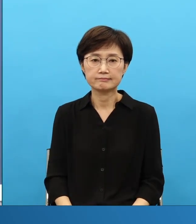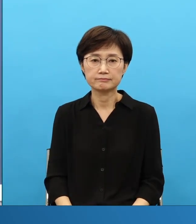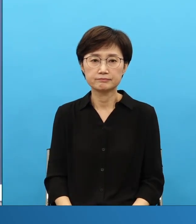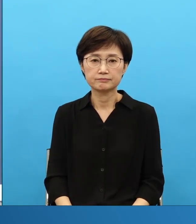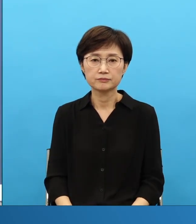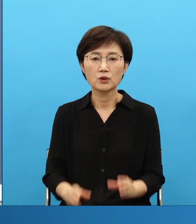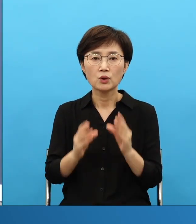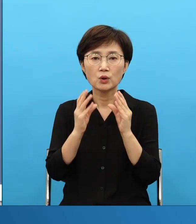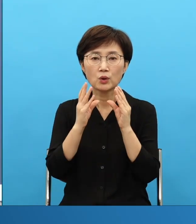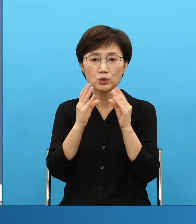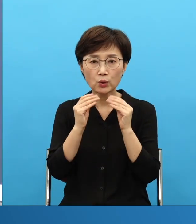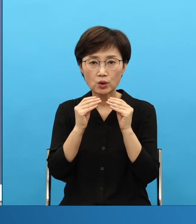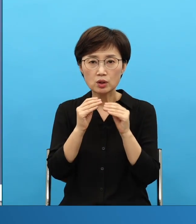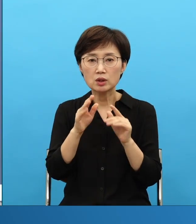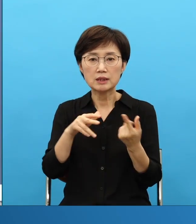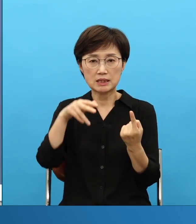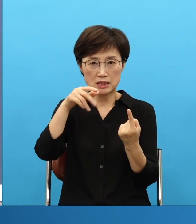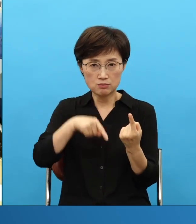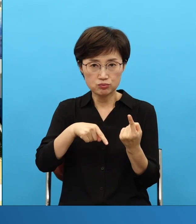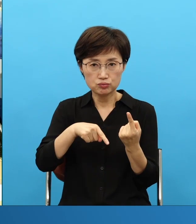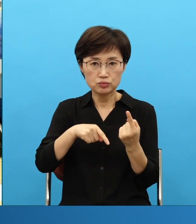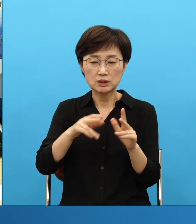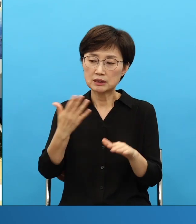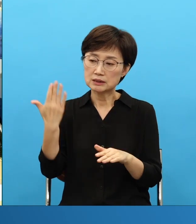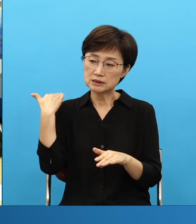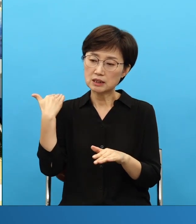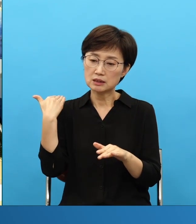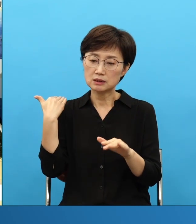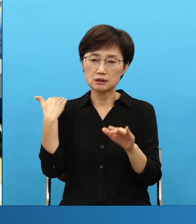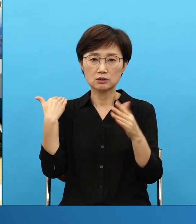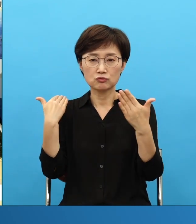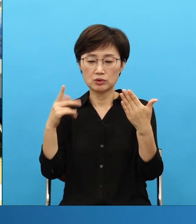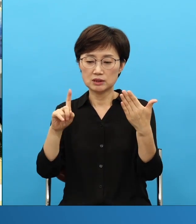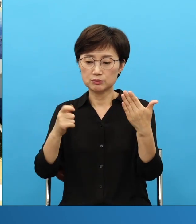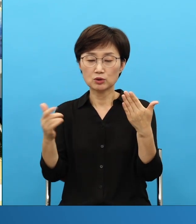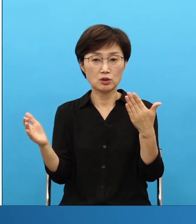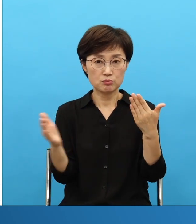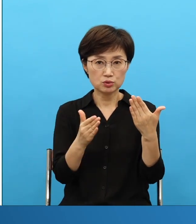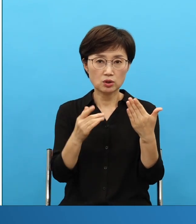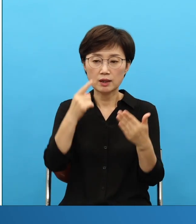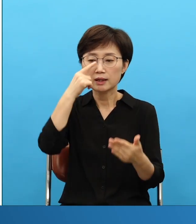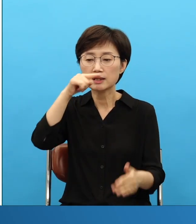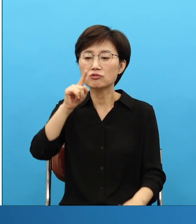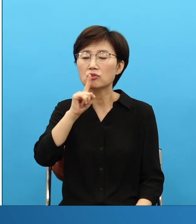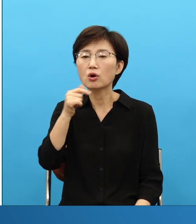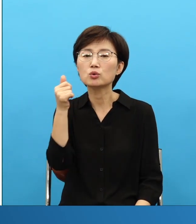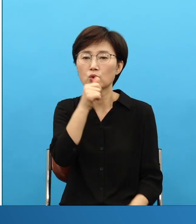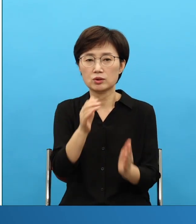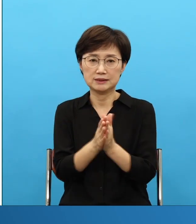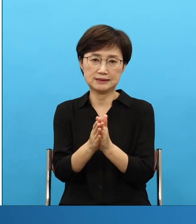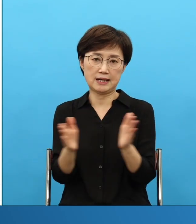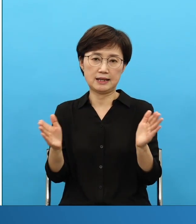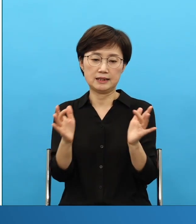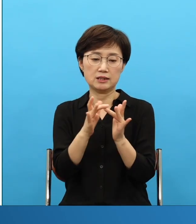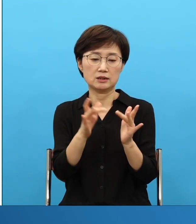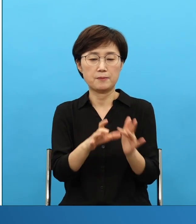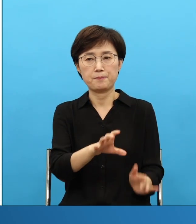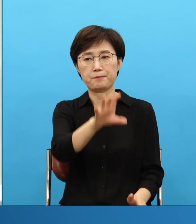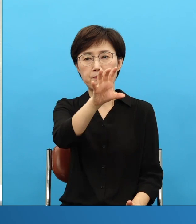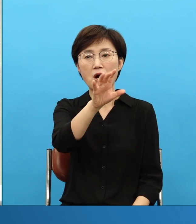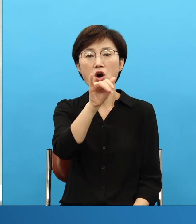토요 핵심 메시지와 주일 일부 메시지가 지난 16일부터 태국어로 통역돼 위아.kr에 업로드되고